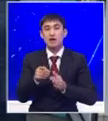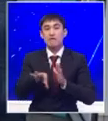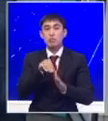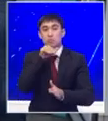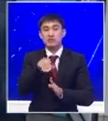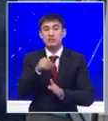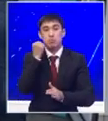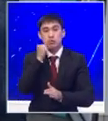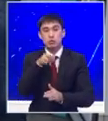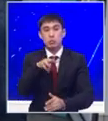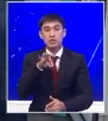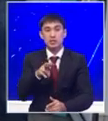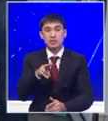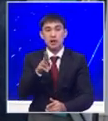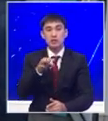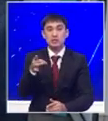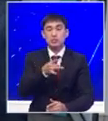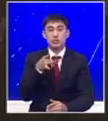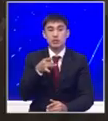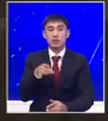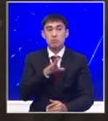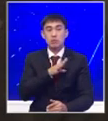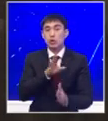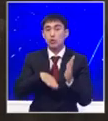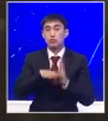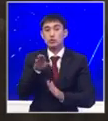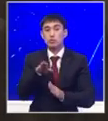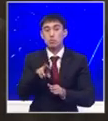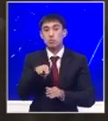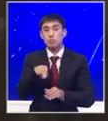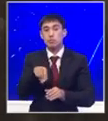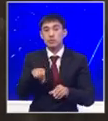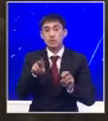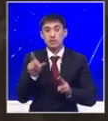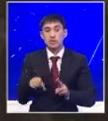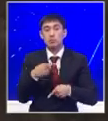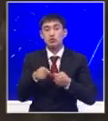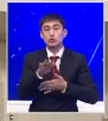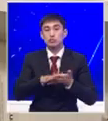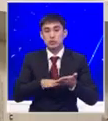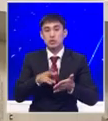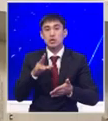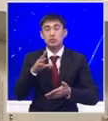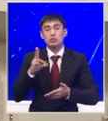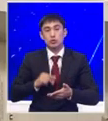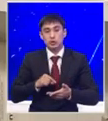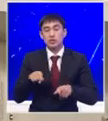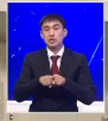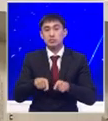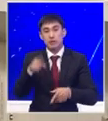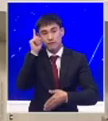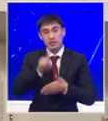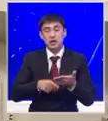бабушки Маржан в каратальский была лучшим провизором позже её путь продолжила дочь которая также была